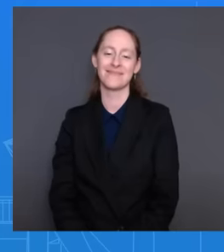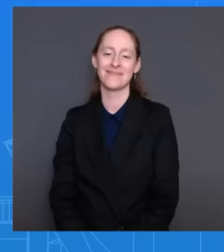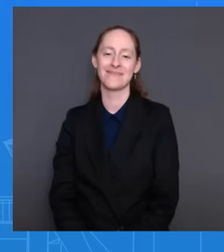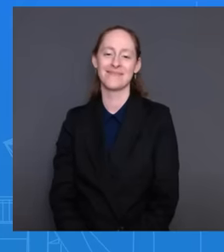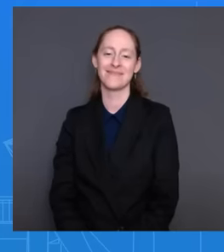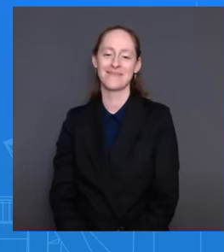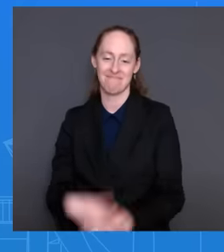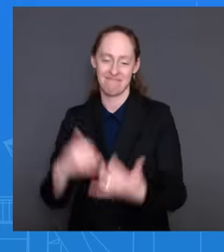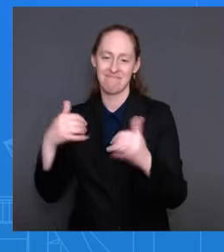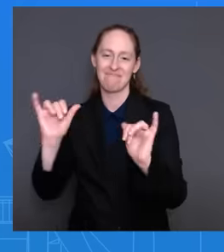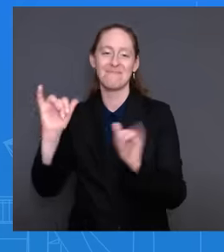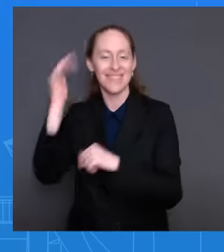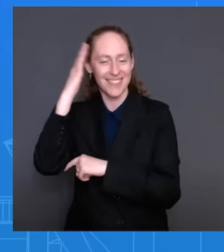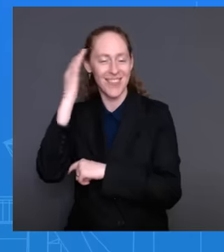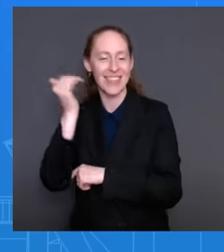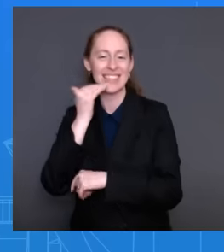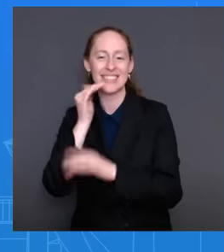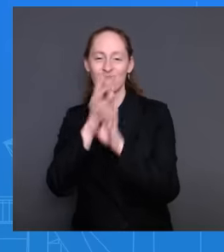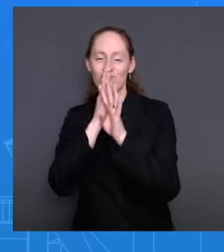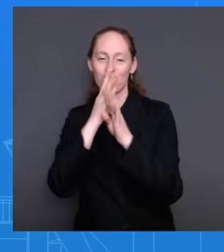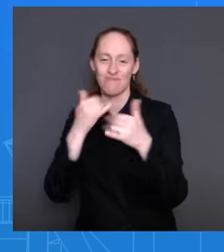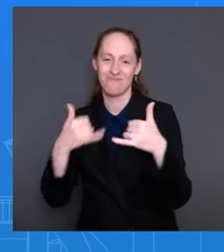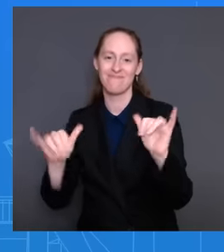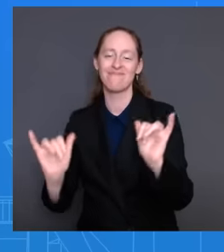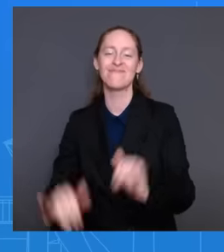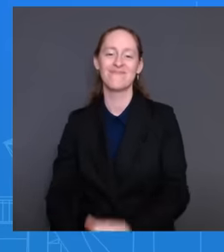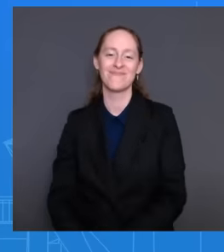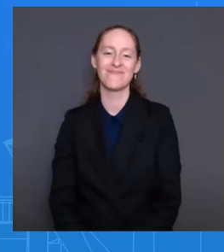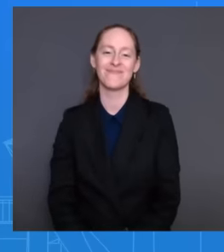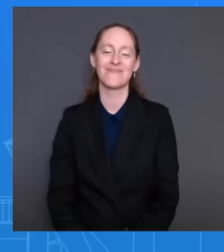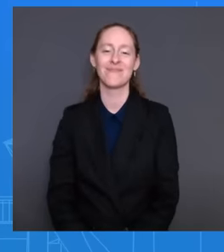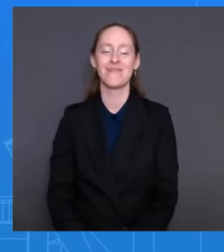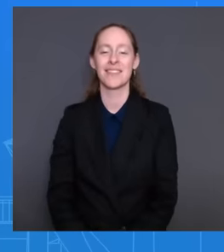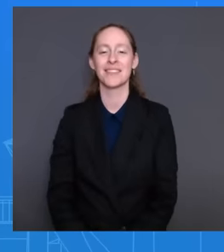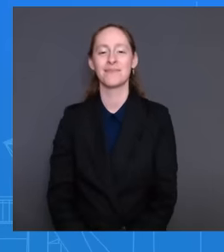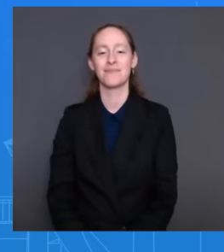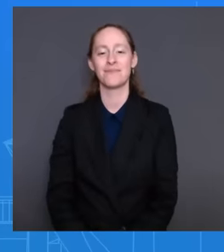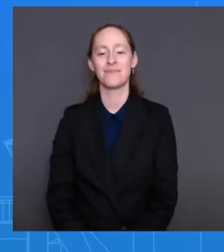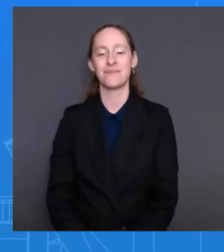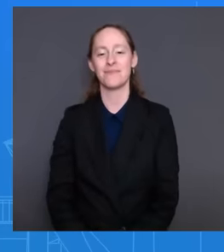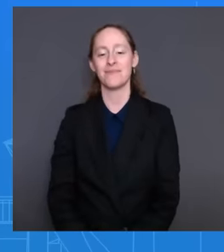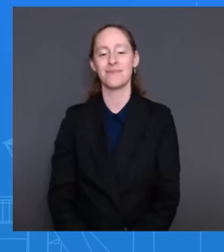존중하고 이해하기 위한 또 한 걸음이 되기를 바랍니다.